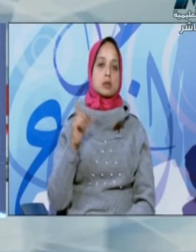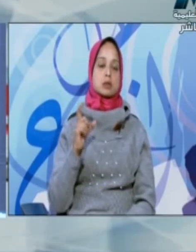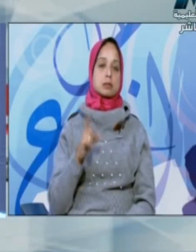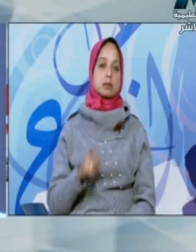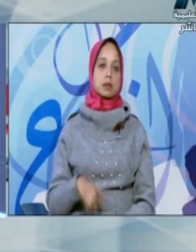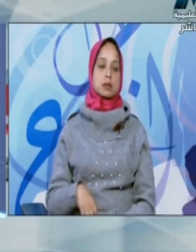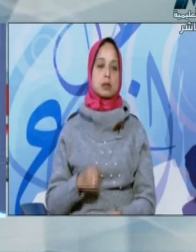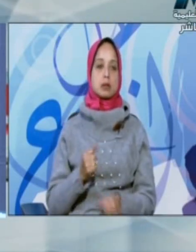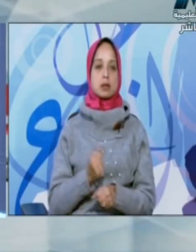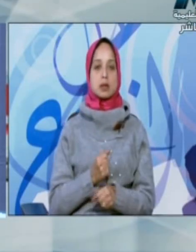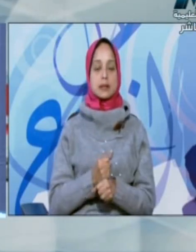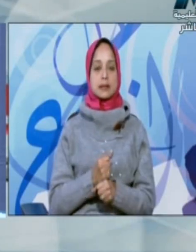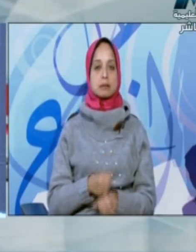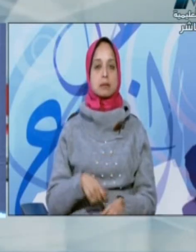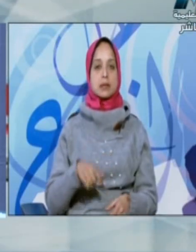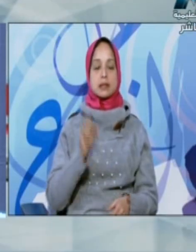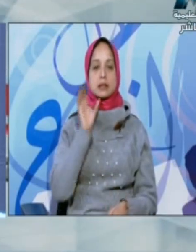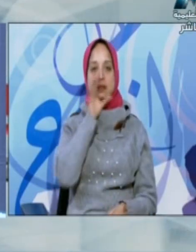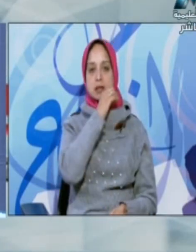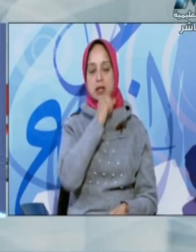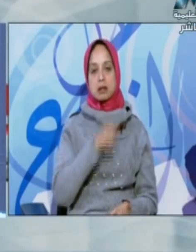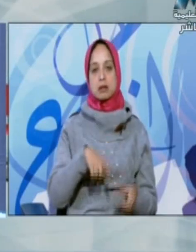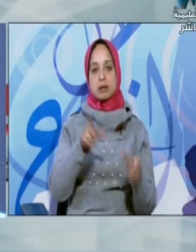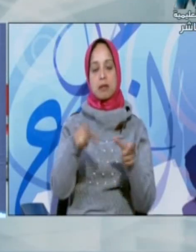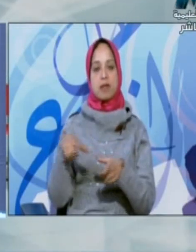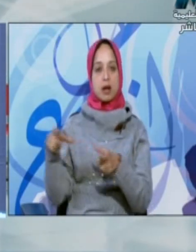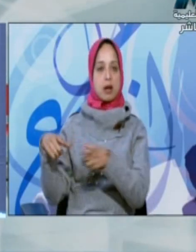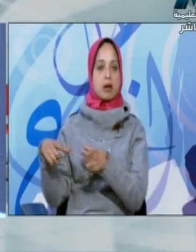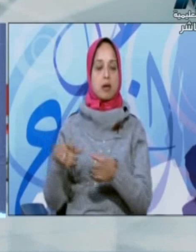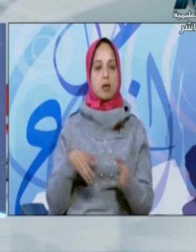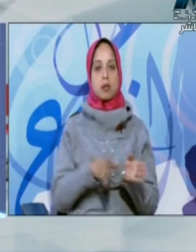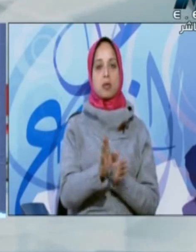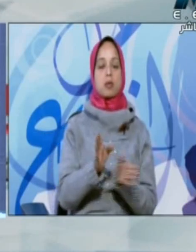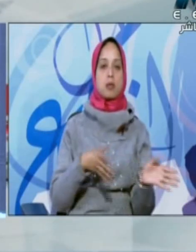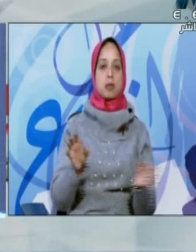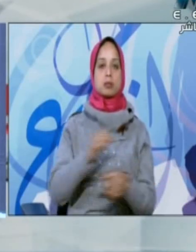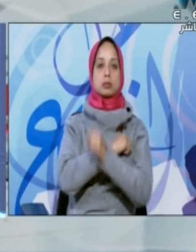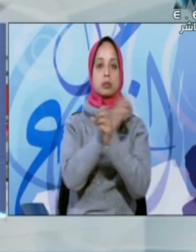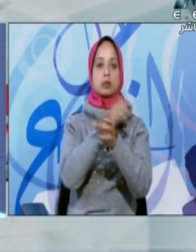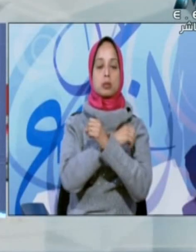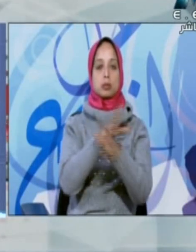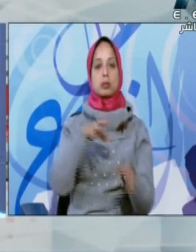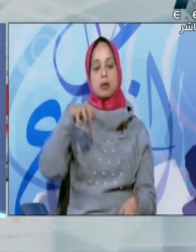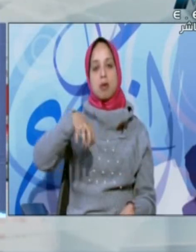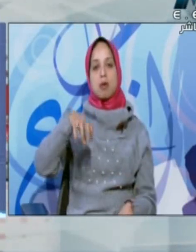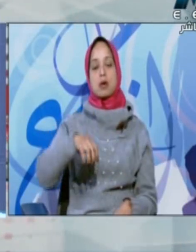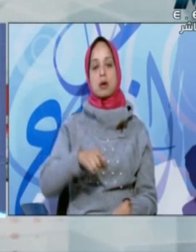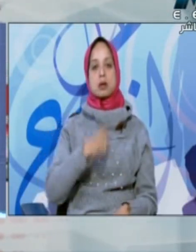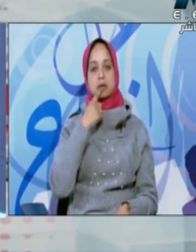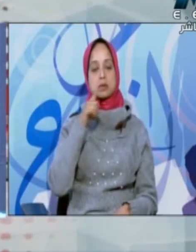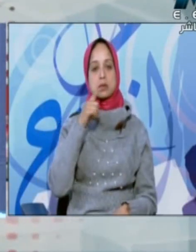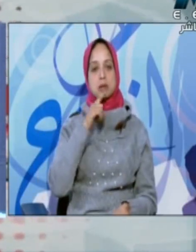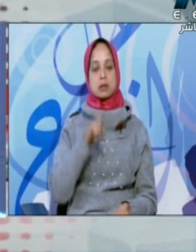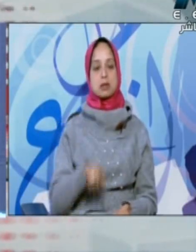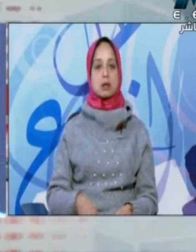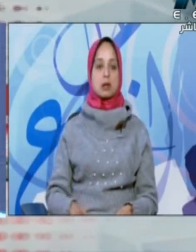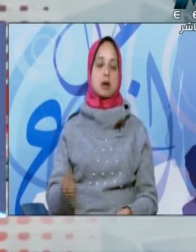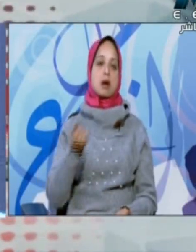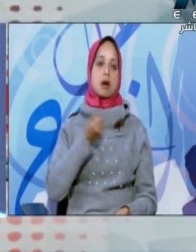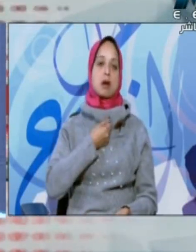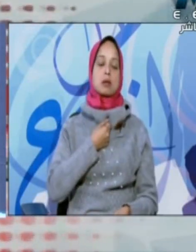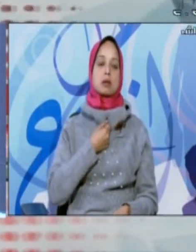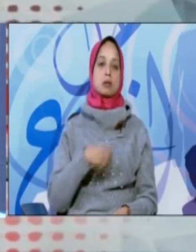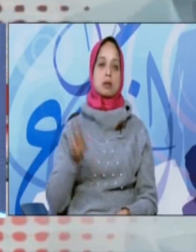تنظيم سر وفرق من الجواله، وقاموا بتفجيرات في القاهره، وقاموا باغتيال النقراشي عندما قام بحل